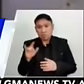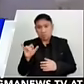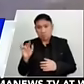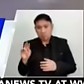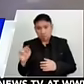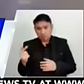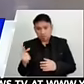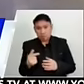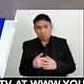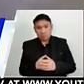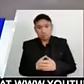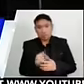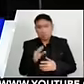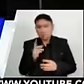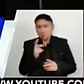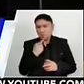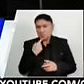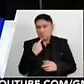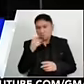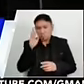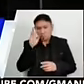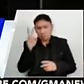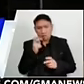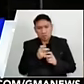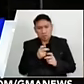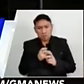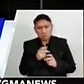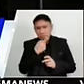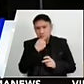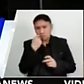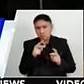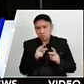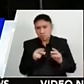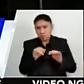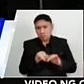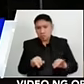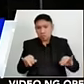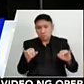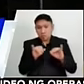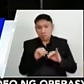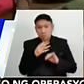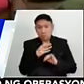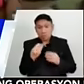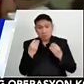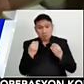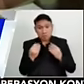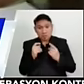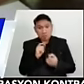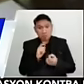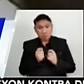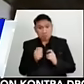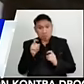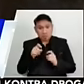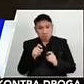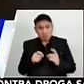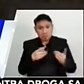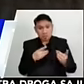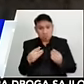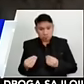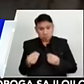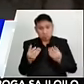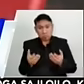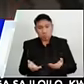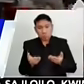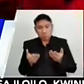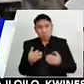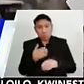siya pumili ng itatalaga sa DepEd dahil napakahalagang papel nito at sa dami ng reformang kailangan ipatupad para maibangon ang antas ng edukasyon sa